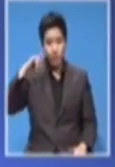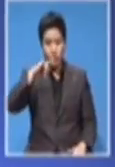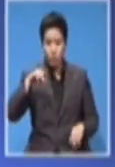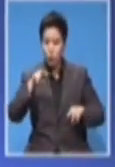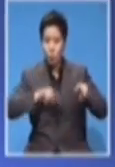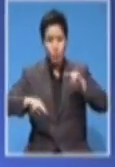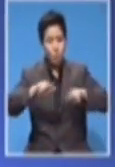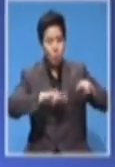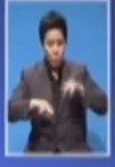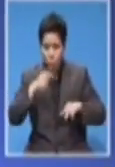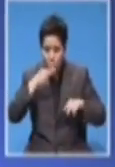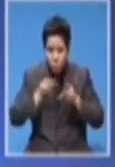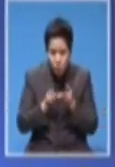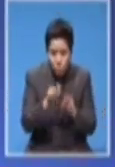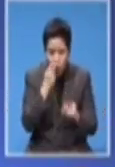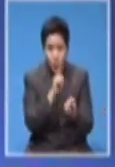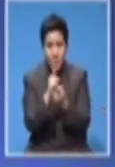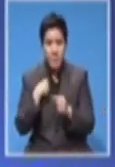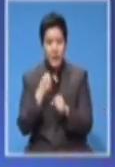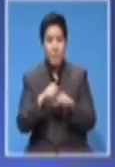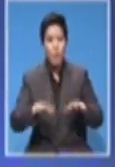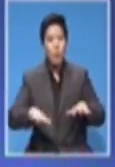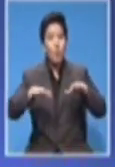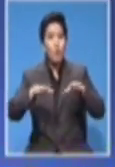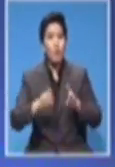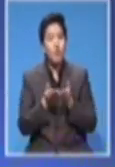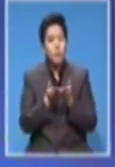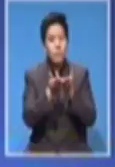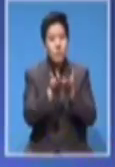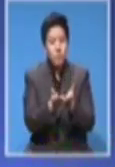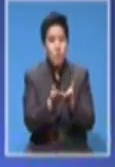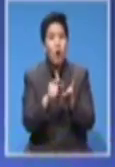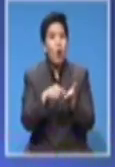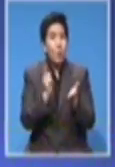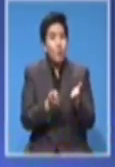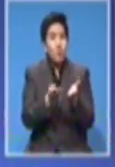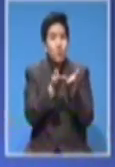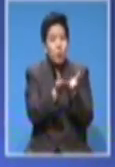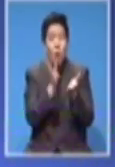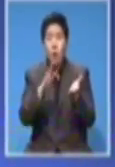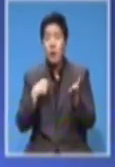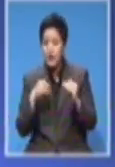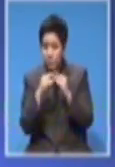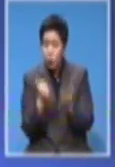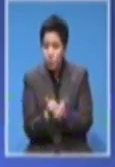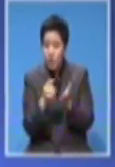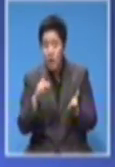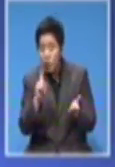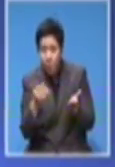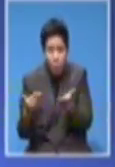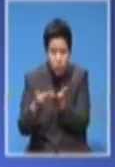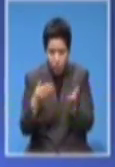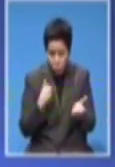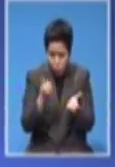มได้มีการจัดตั้งฐานในการลอยน้ำเพื่อให้การช่วยเหลือด้านมนุษยธรรมให้แก่ผู้โยกย้ายถิ่นฐานแบบไม่ปกติด้วยนะครับตามหลักสากล